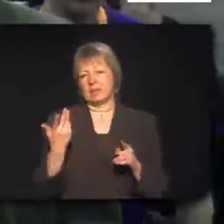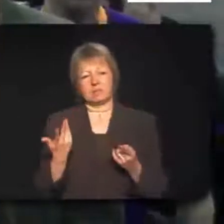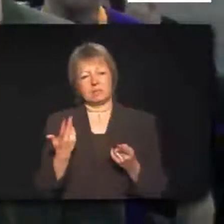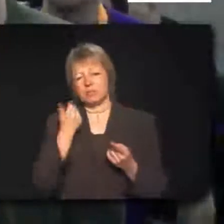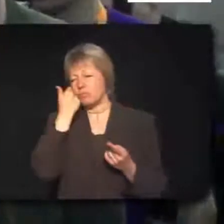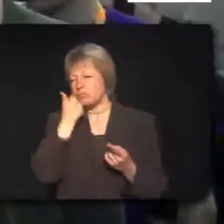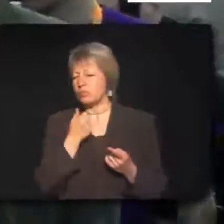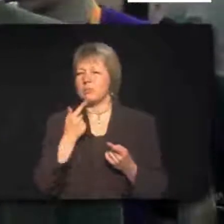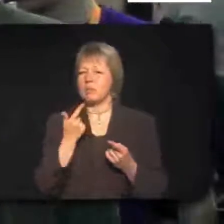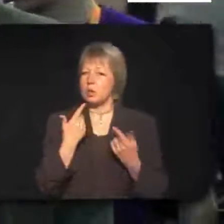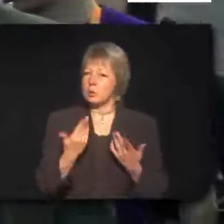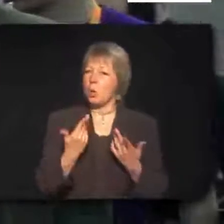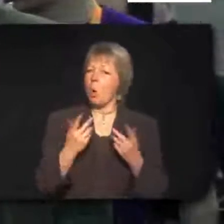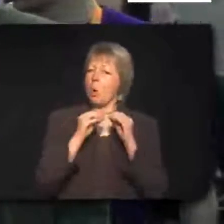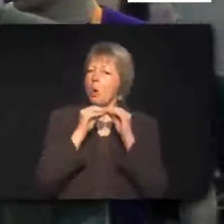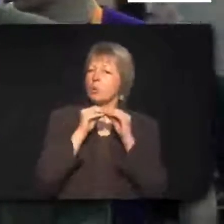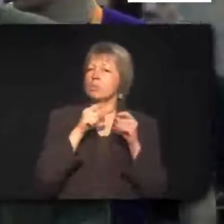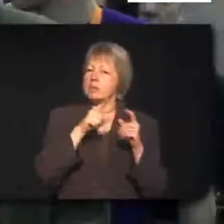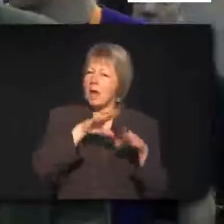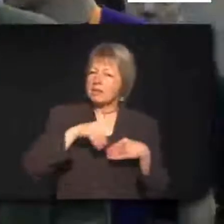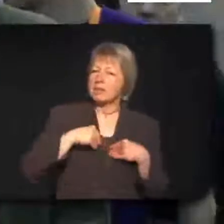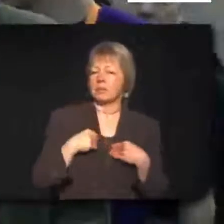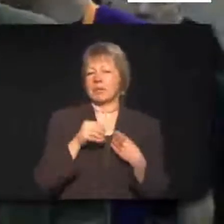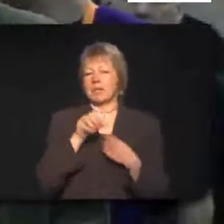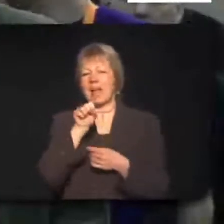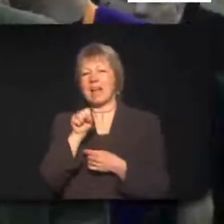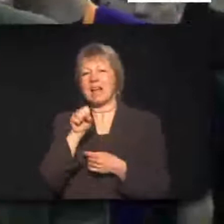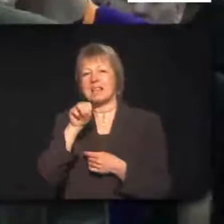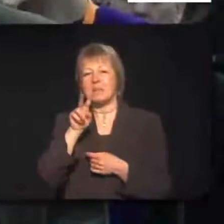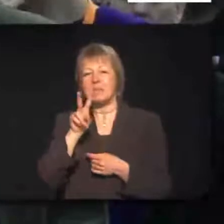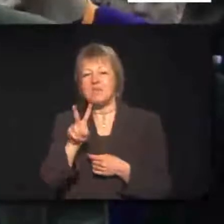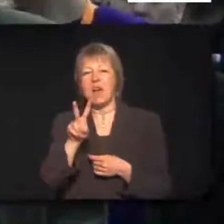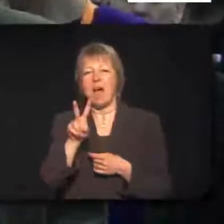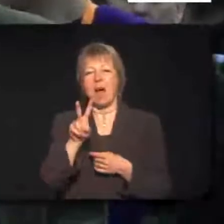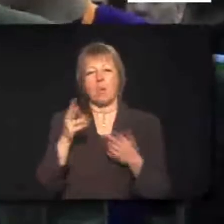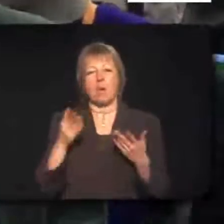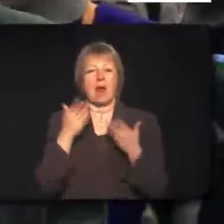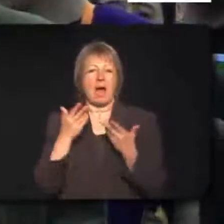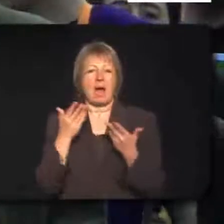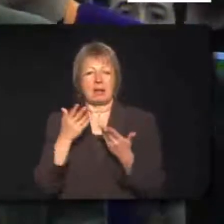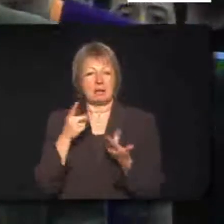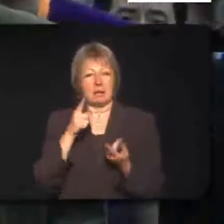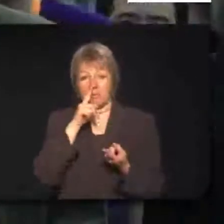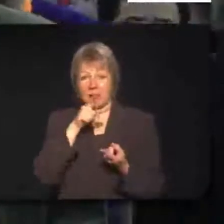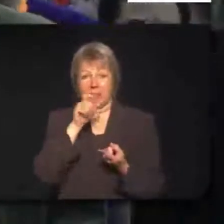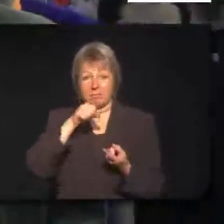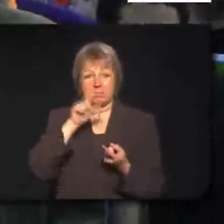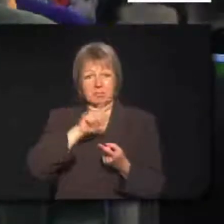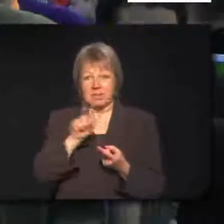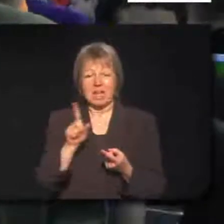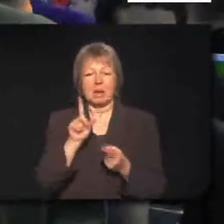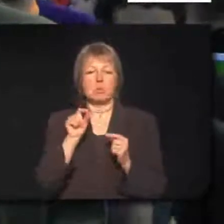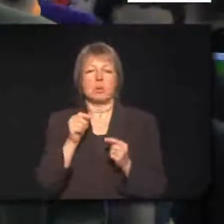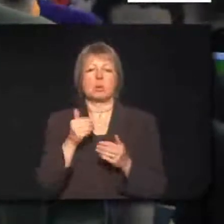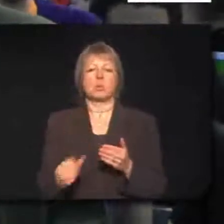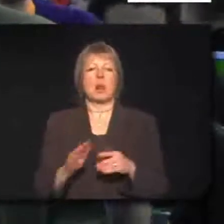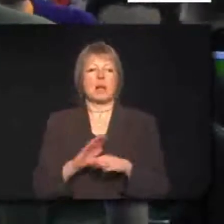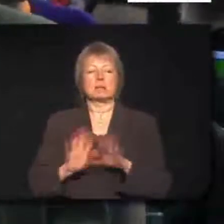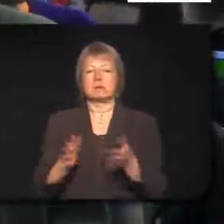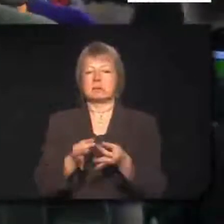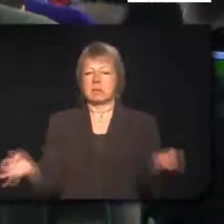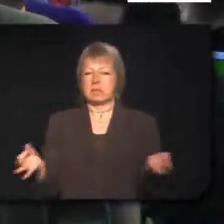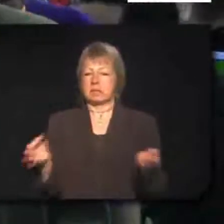akzeptiert den Kompromiss SMV leid wenn wir das nicht tut es geht Dir das hier gar nichts am Ende habt und ihr kein Statement machen können dass wir für